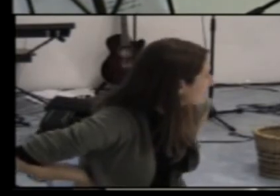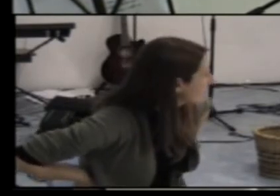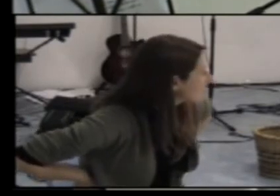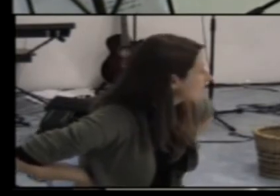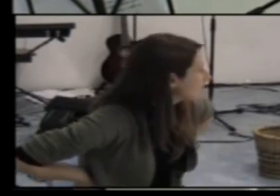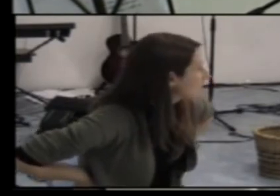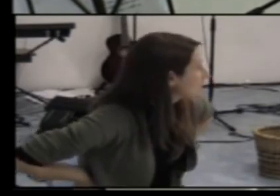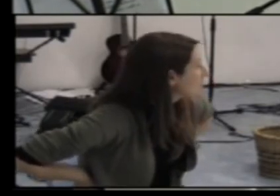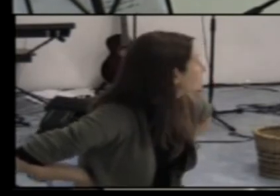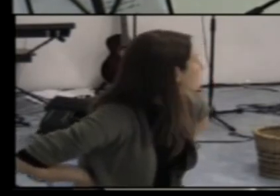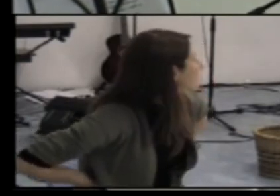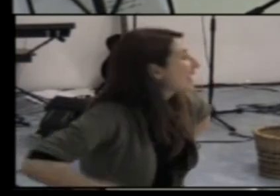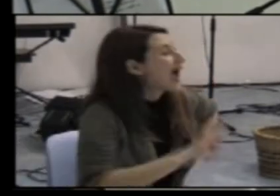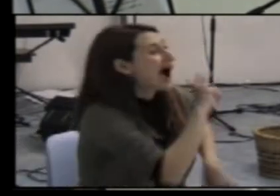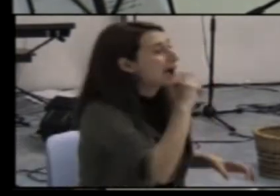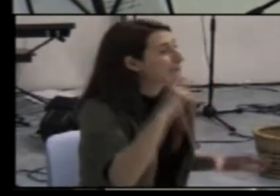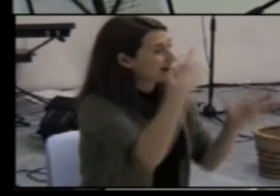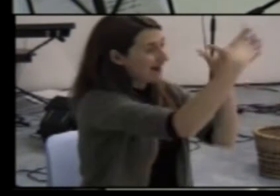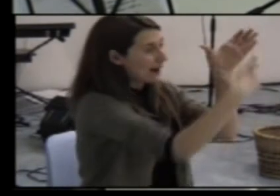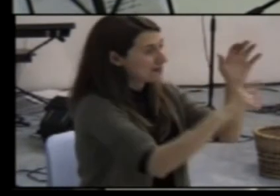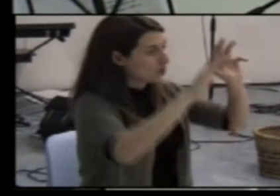Che cosa ci dice?